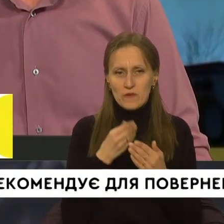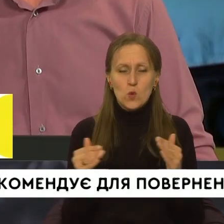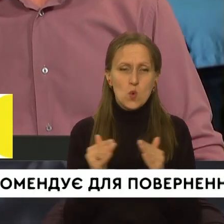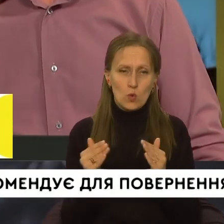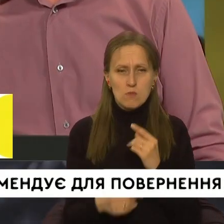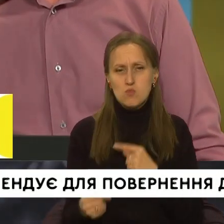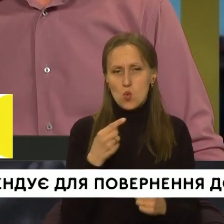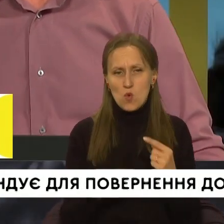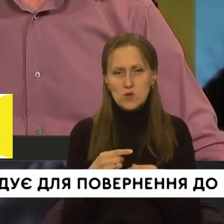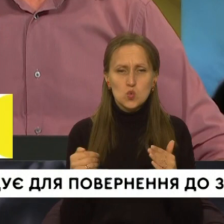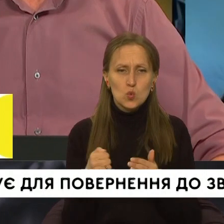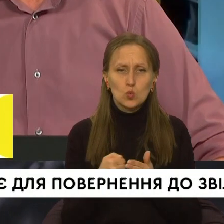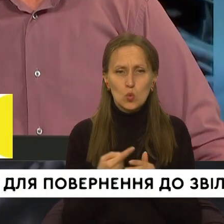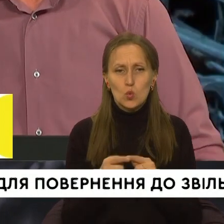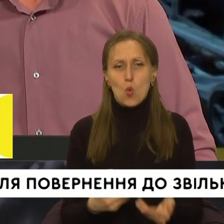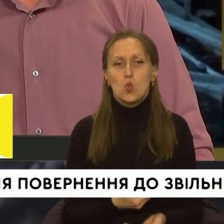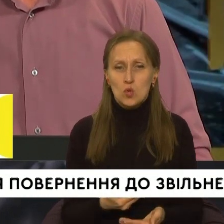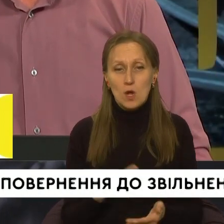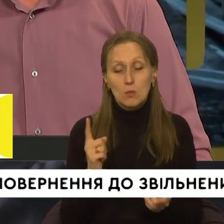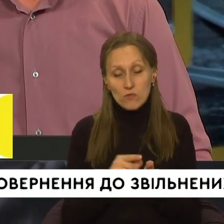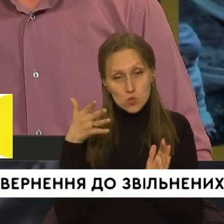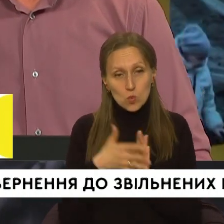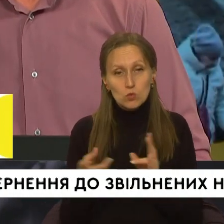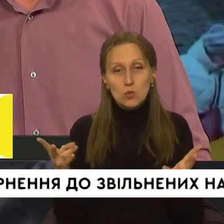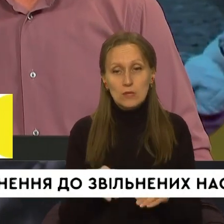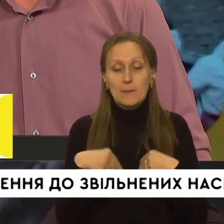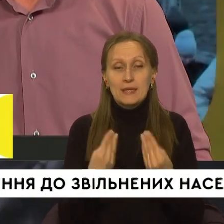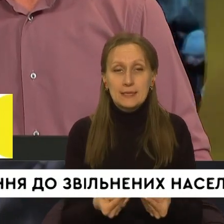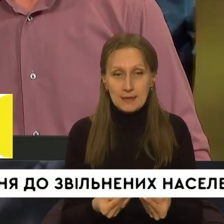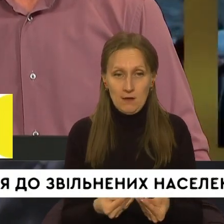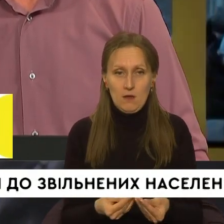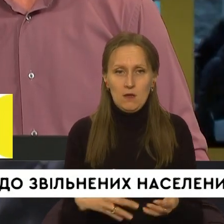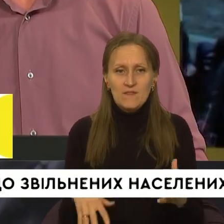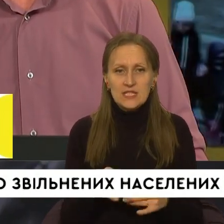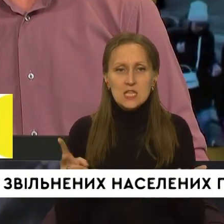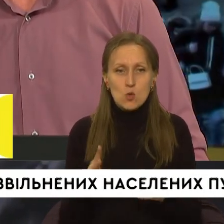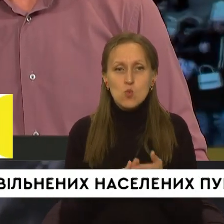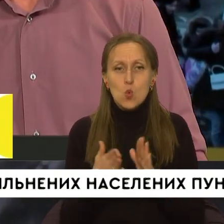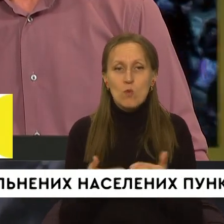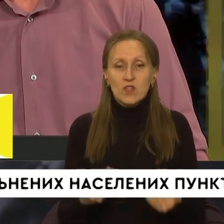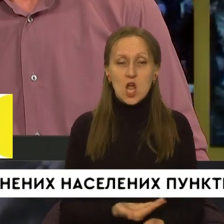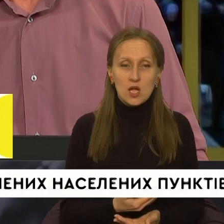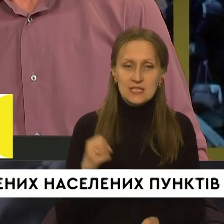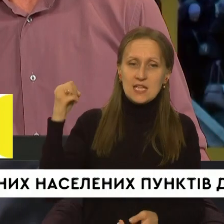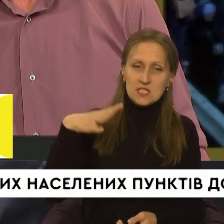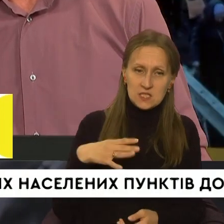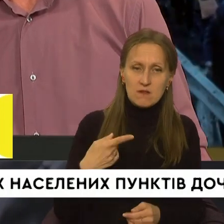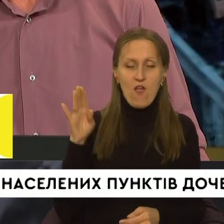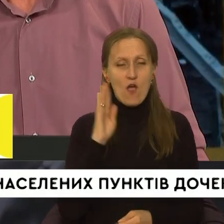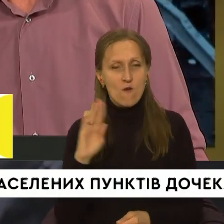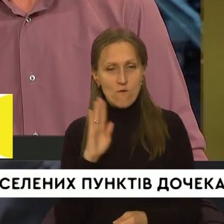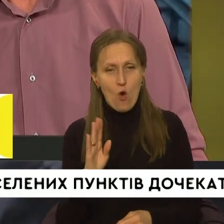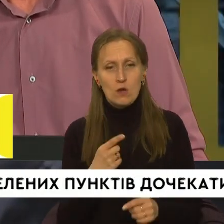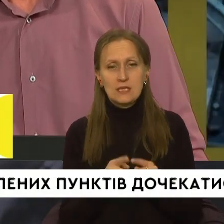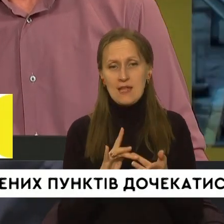домівок, повертатися до того життя, але маємо розуміння, що треба дати всі необхідні умови для життя, це світло, це вода,